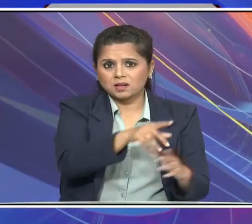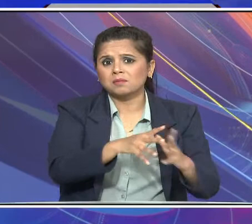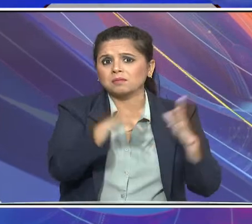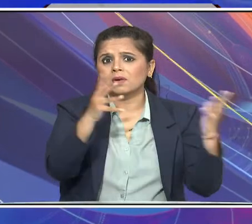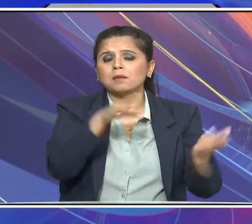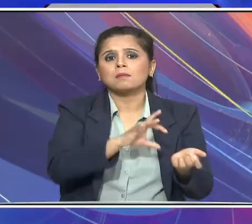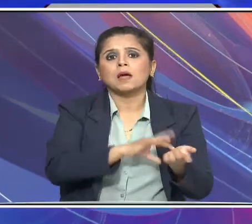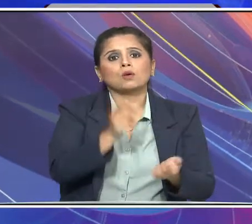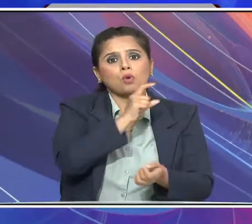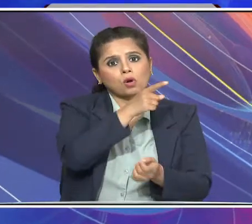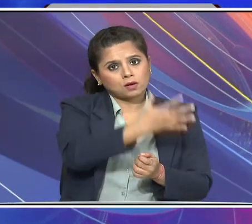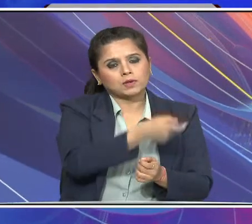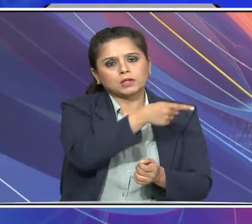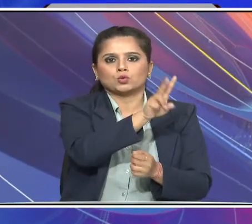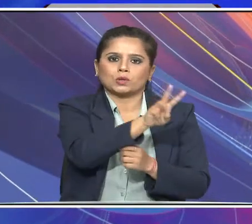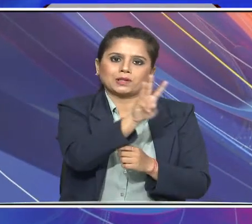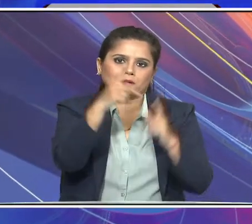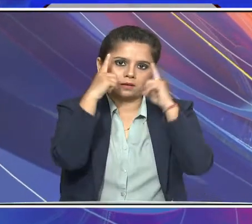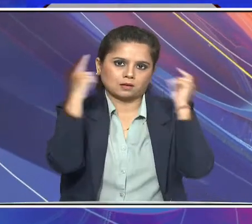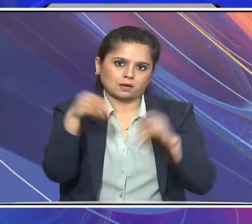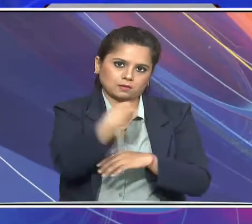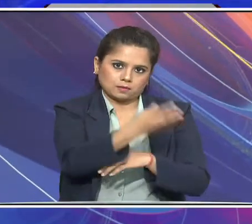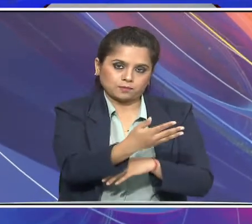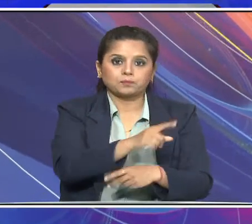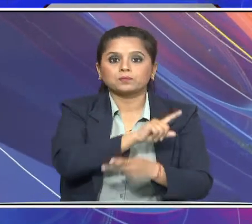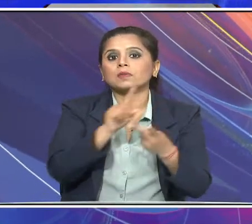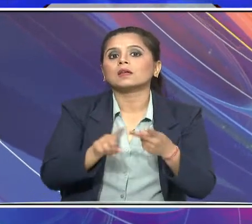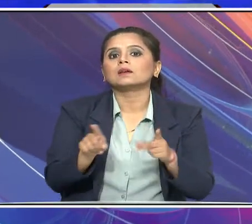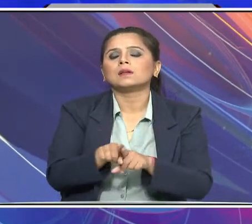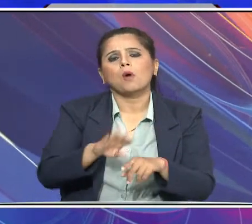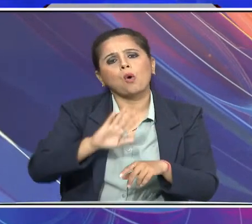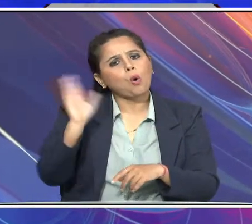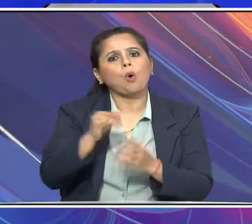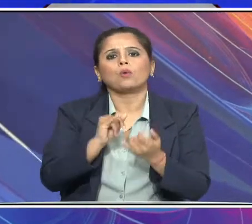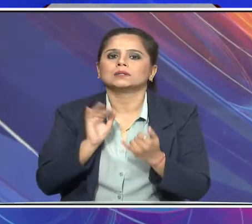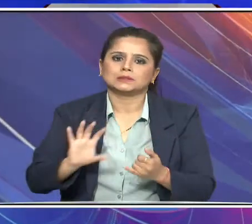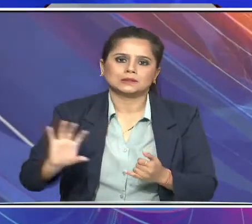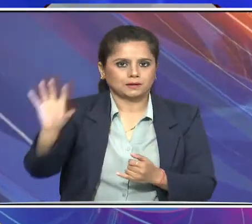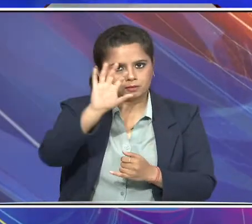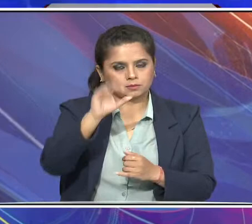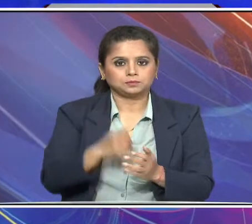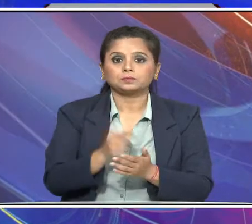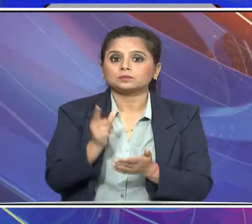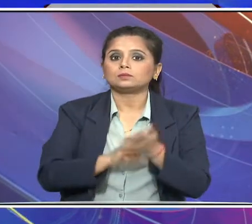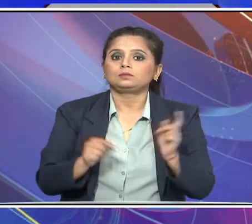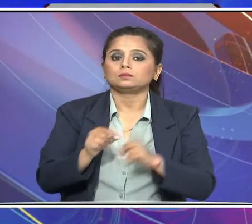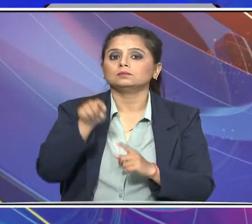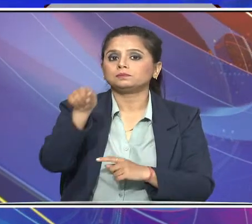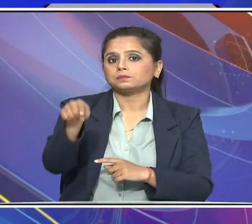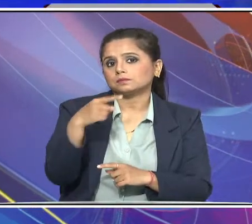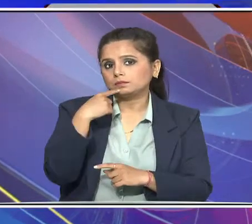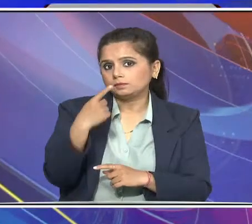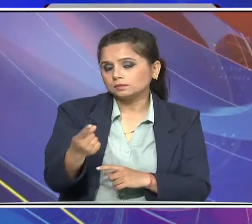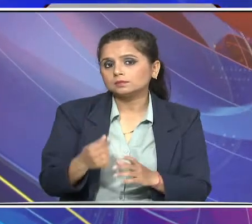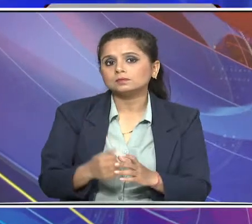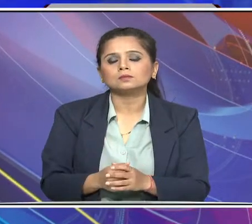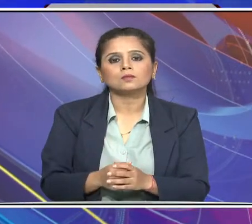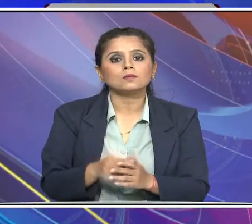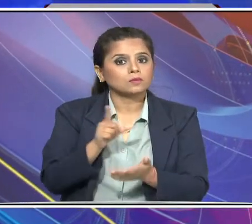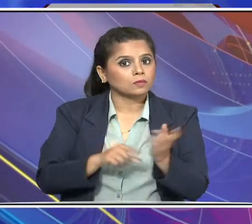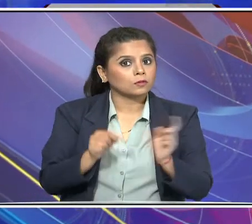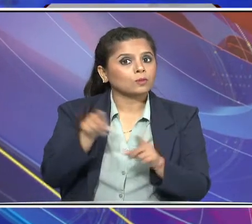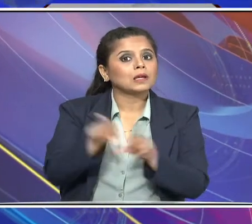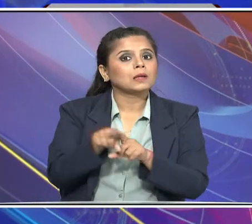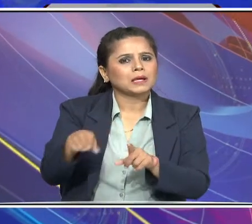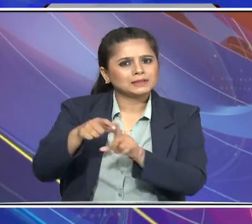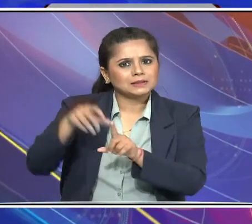तो उसको 23 मिलेगी वैसे ही सभी राज्यों को अप को उन्होंने भी